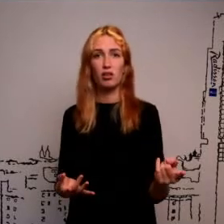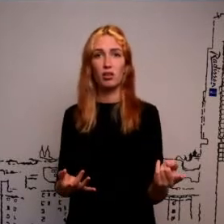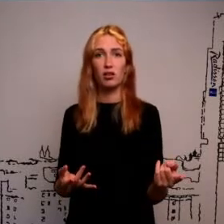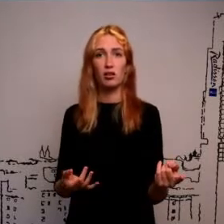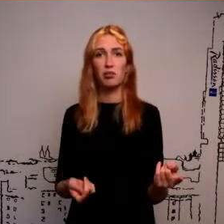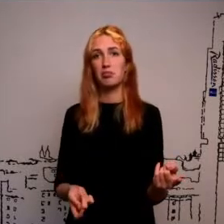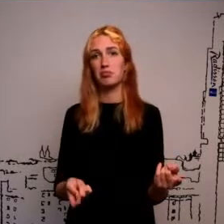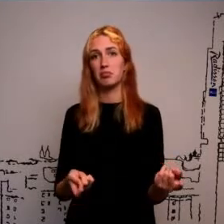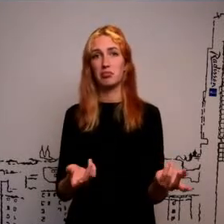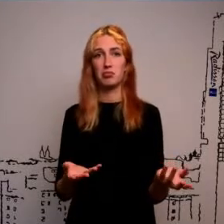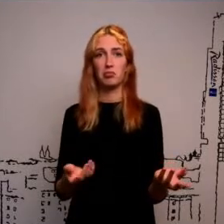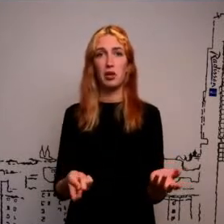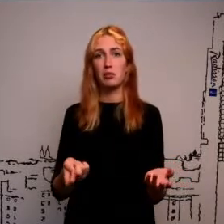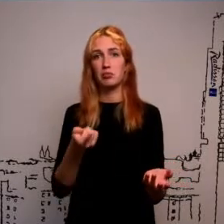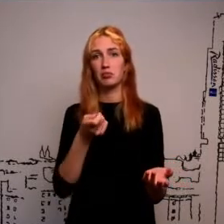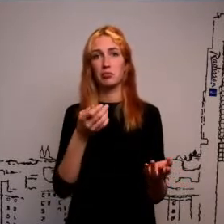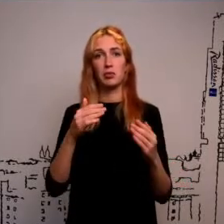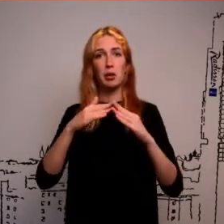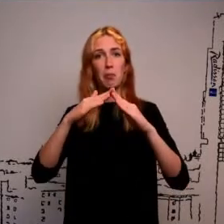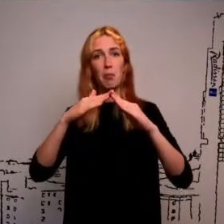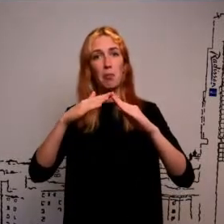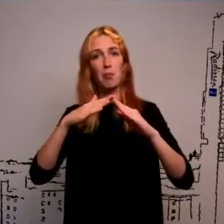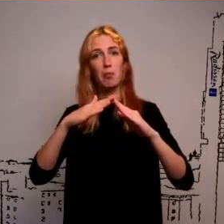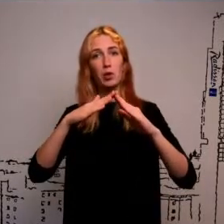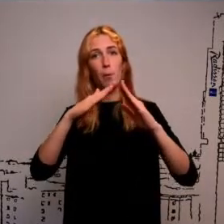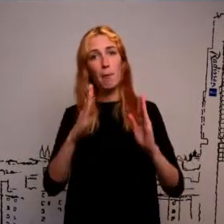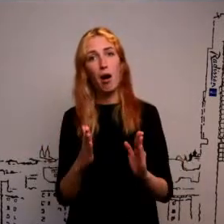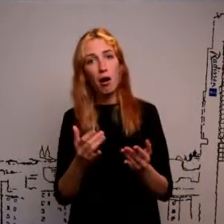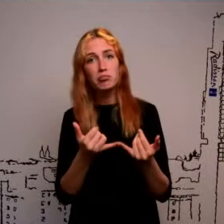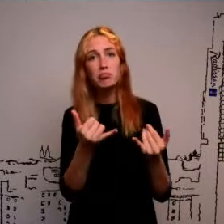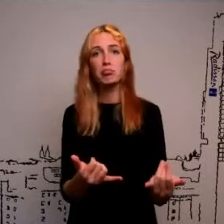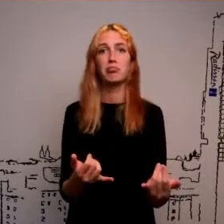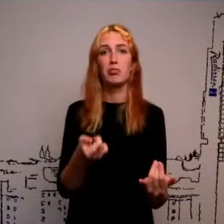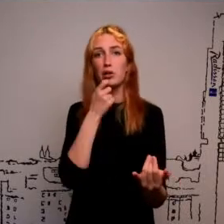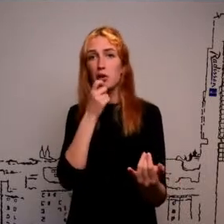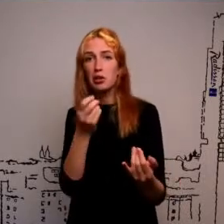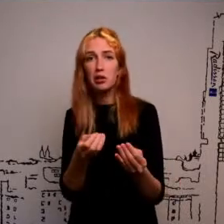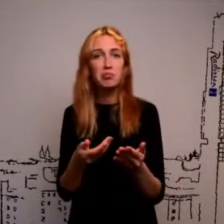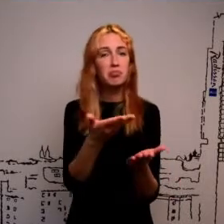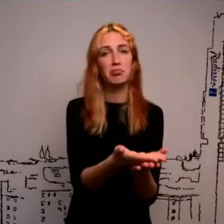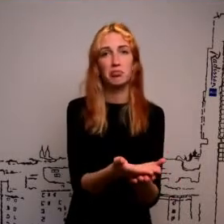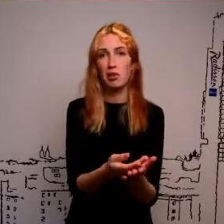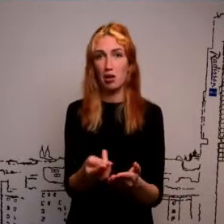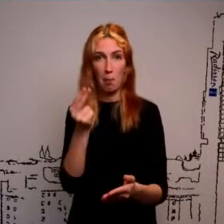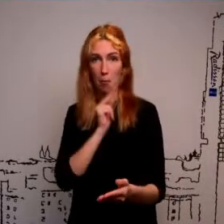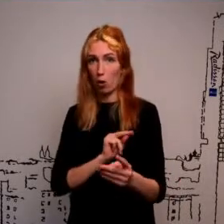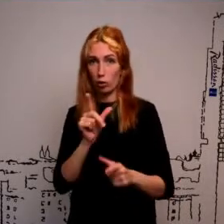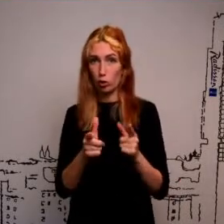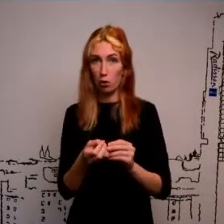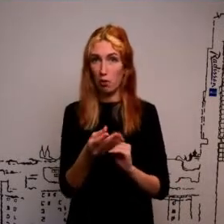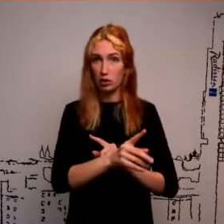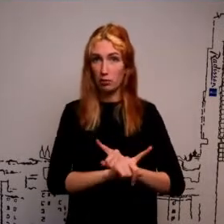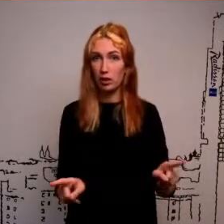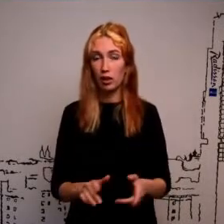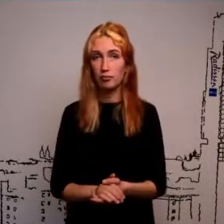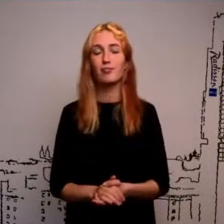eest, selle katusaluse eest, et palka nii-öelda lisaks ei tulegi? Ja ma tulen jah tagasi selle tänutunde juurde,